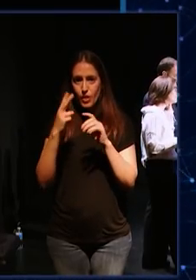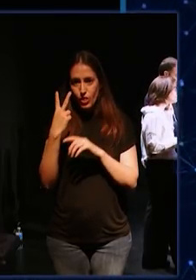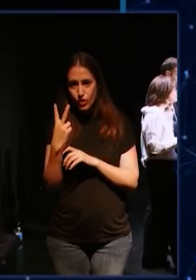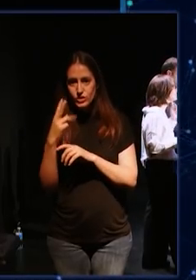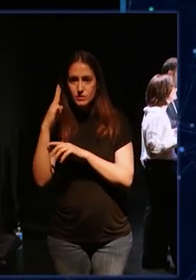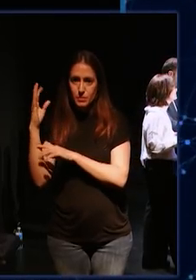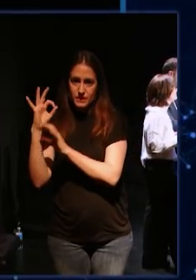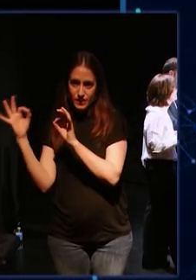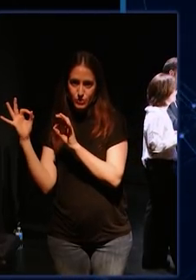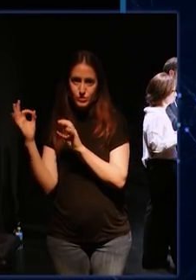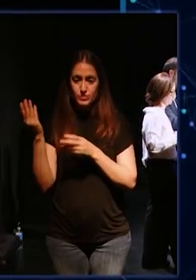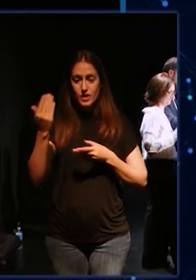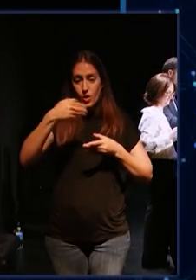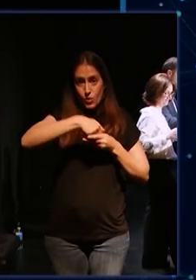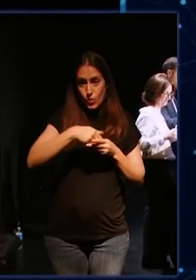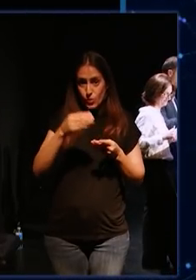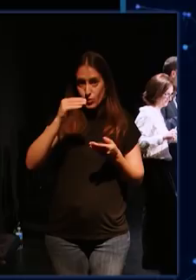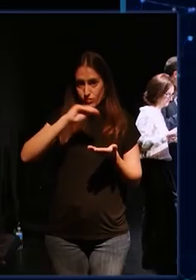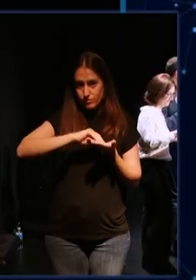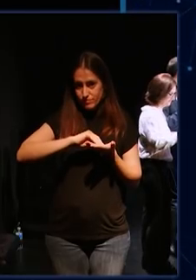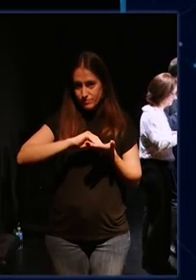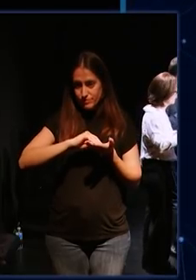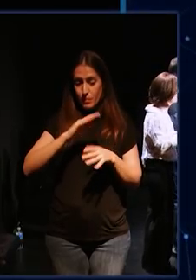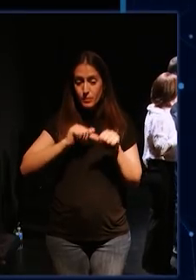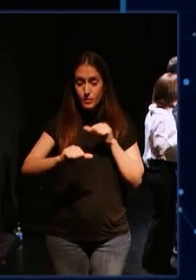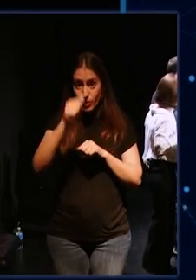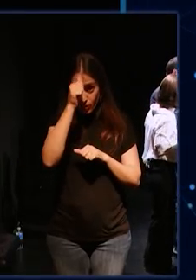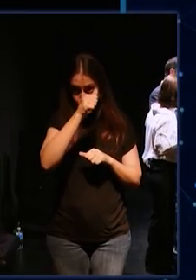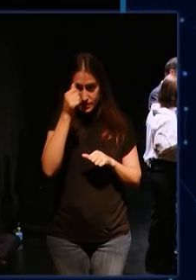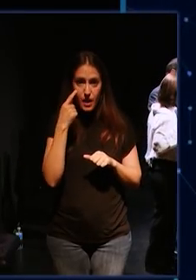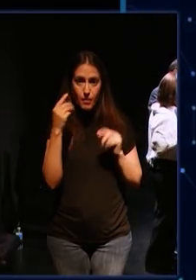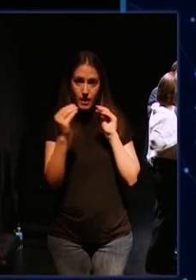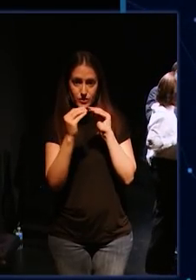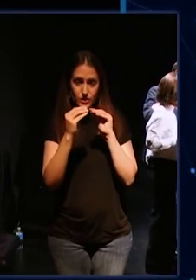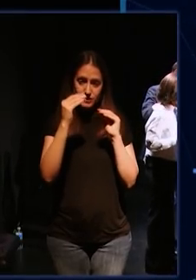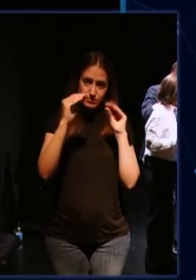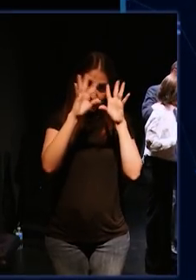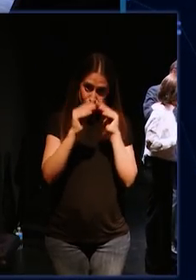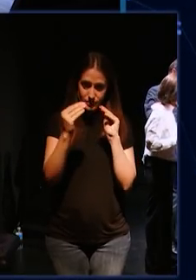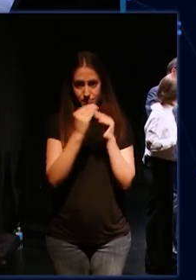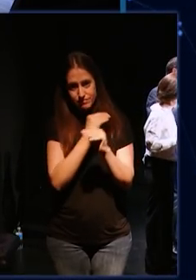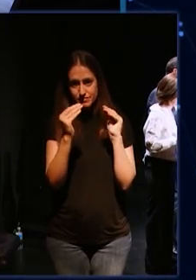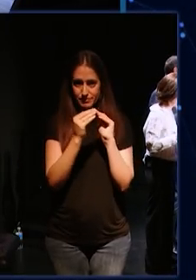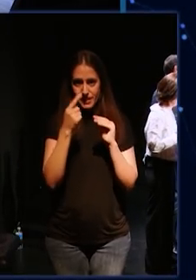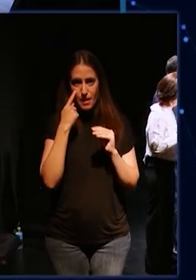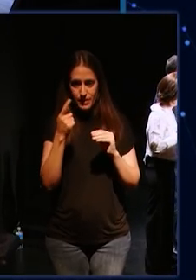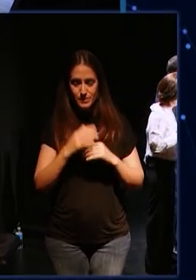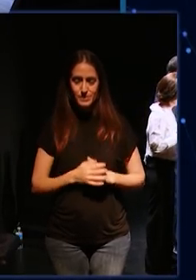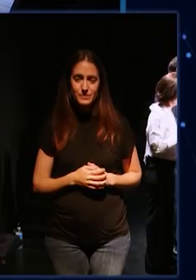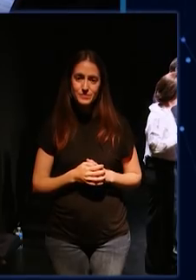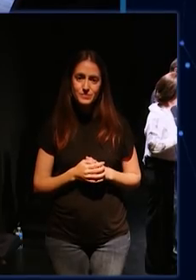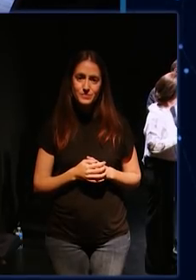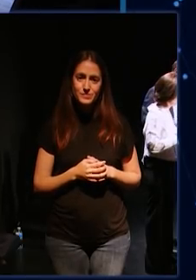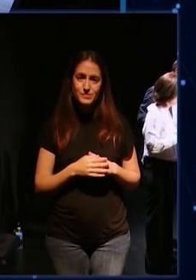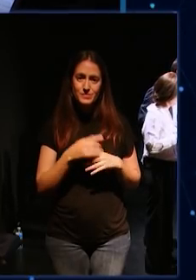que la tornarem a guardar aquí, perquè home, doncs, diumenge podrem valorar els resultats i també doncs, quins eren els pronòstics. En qualsevol cas,